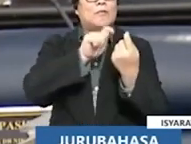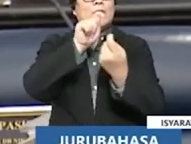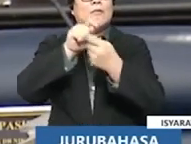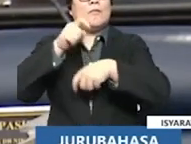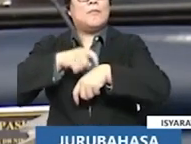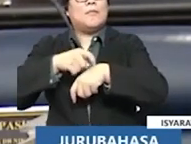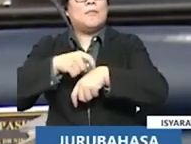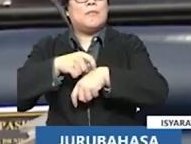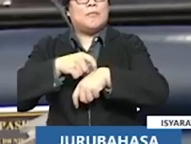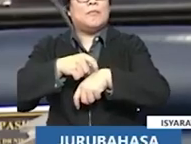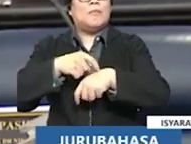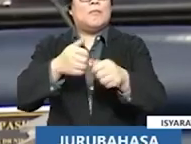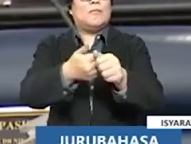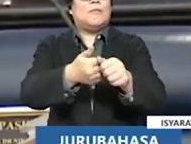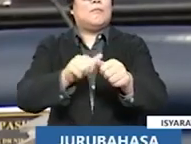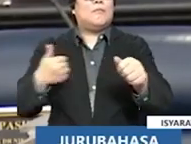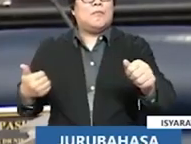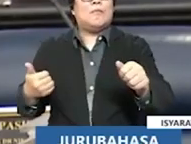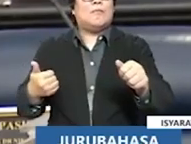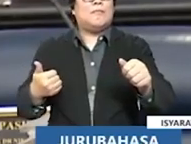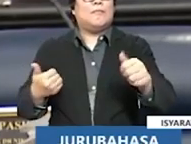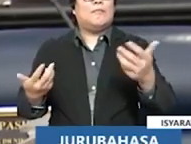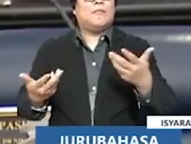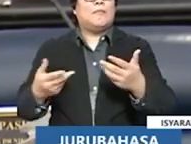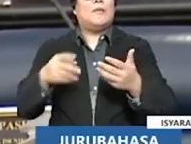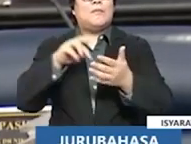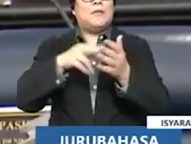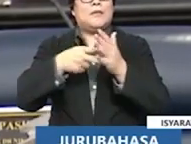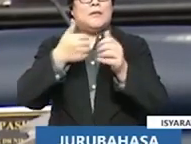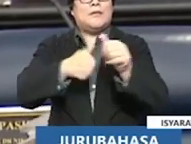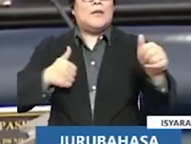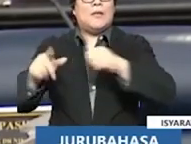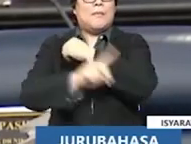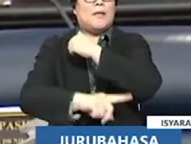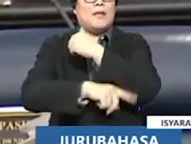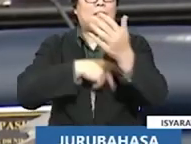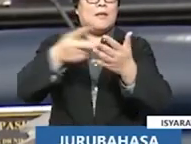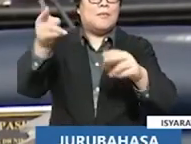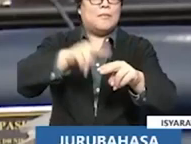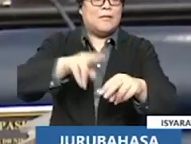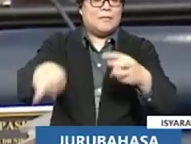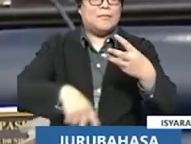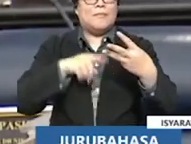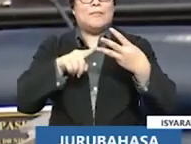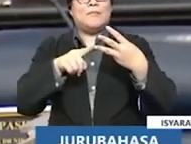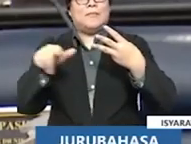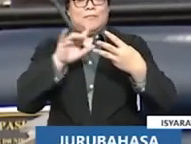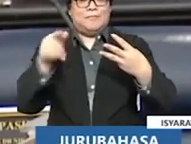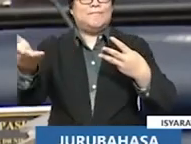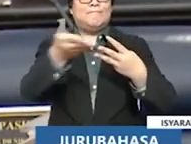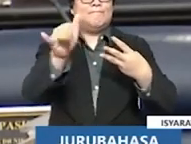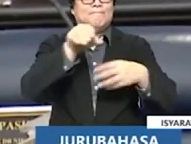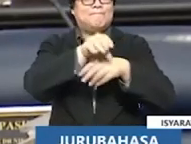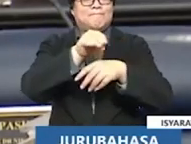masa yang dipersetujui bagi mengelakkan seperti yang saya katakan tadi, charge-charge penalty. Dan akhir sekali, orang ramai juga dinasihatkan